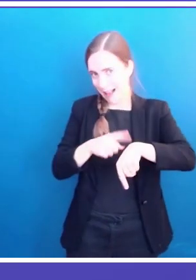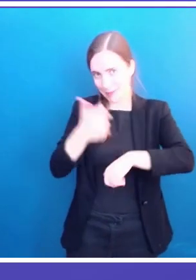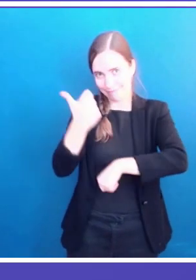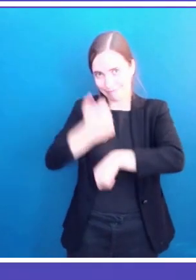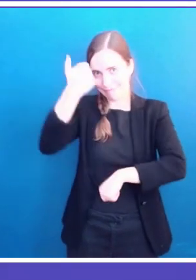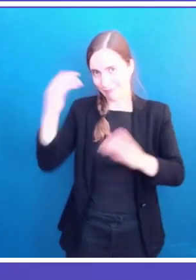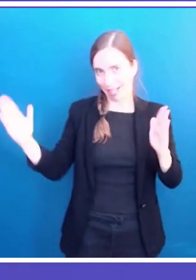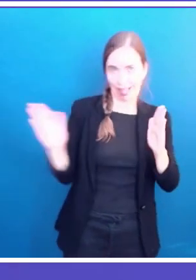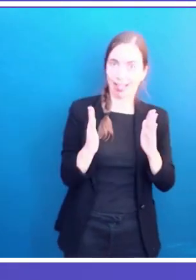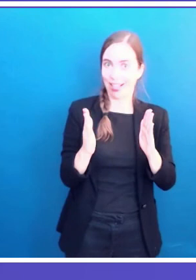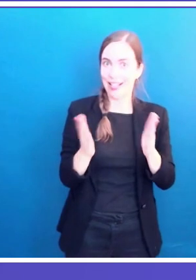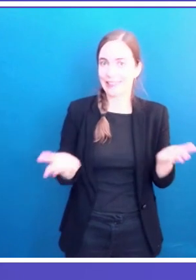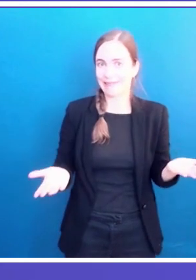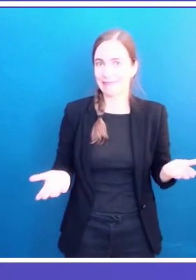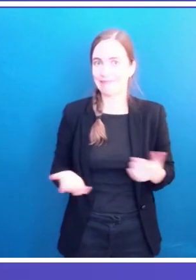رجاء